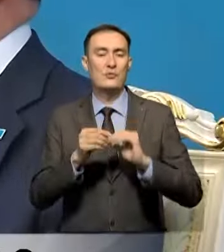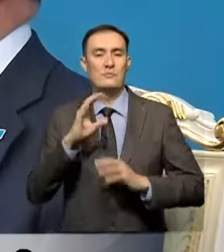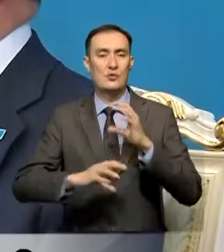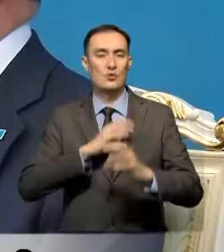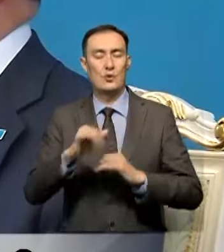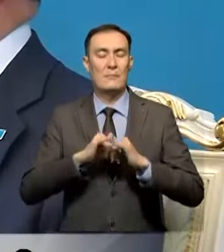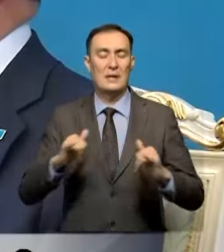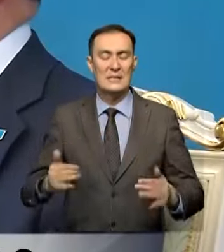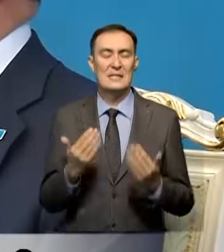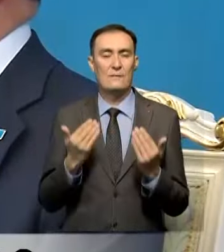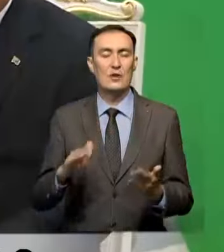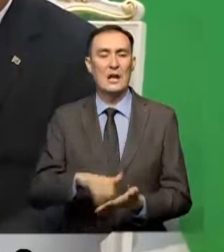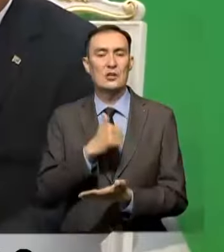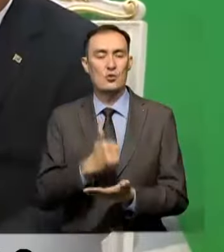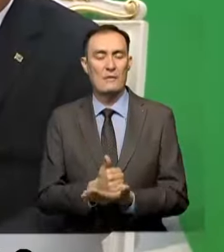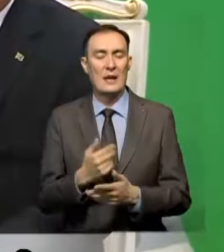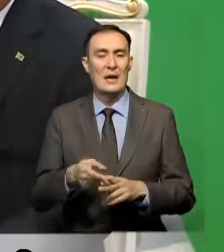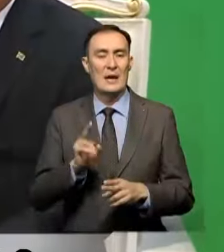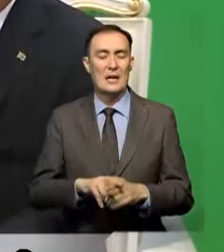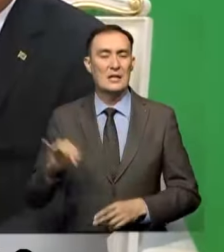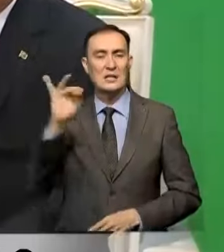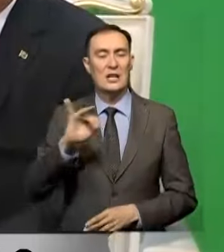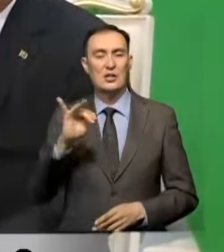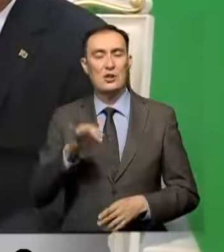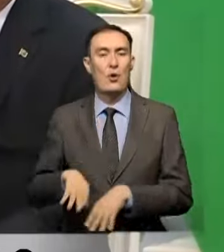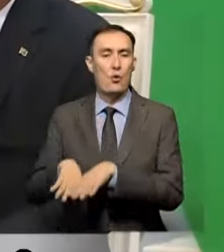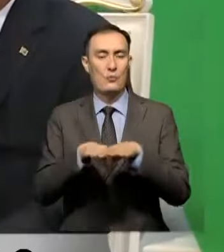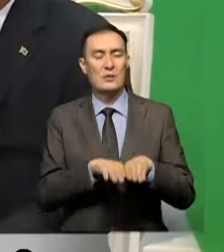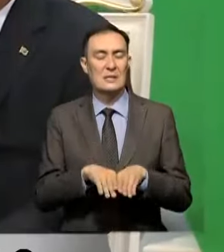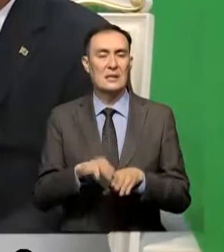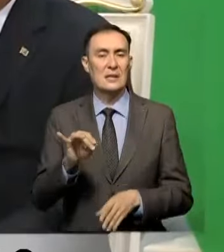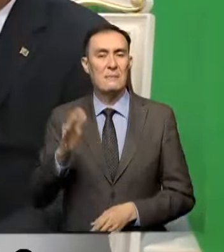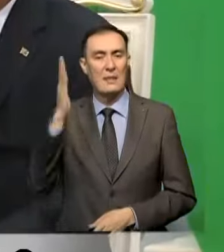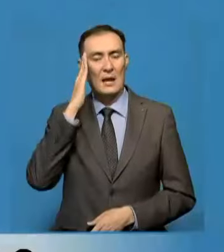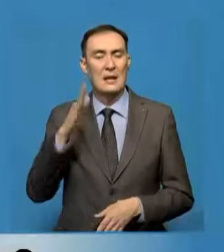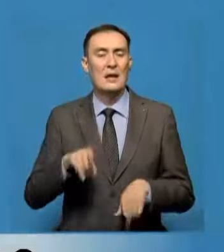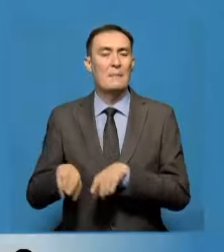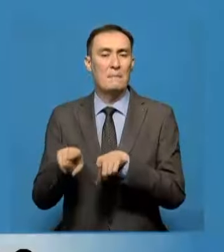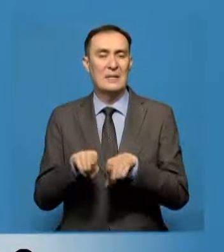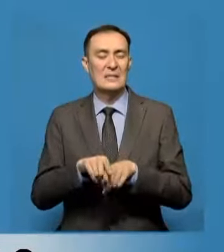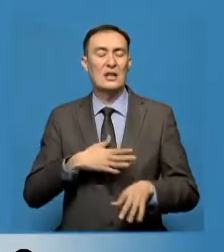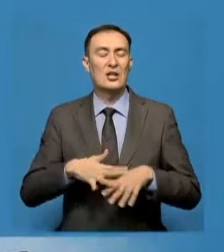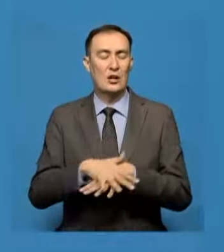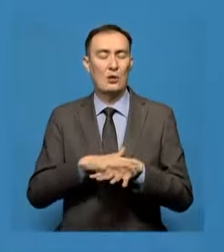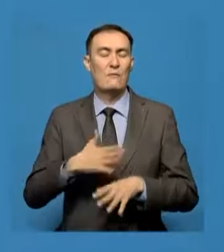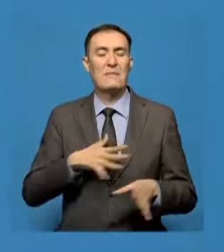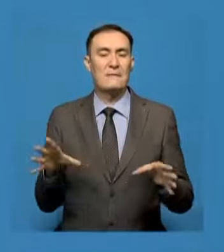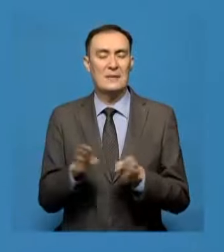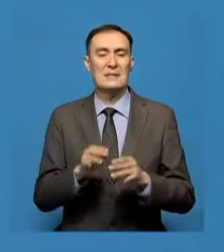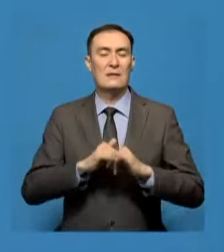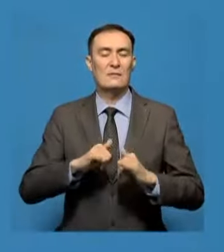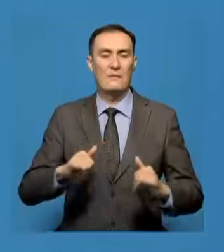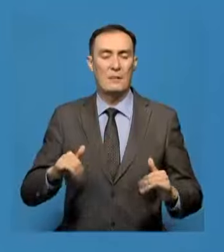прогрессе. И сегодня на основе этой исторической общности и ментальной близости наших народов мы вместе